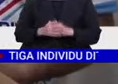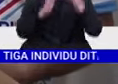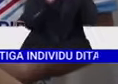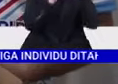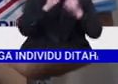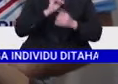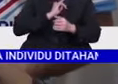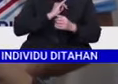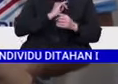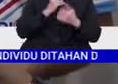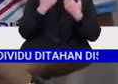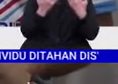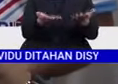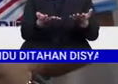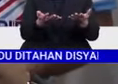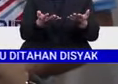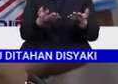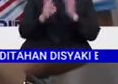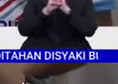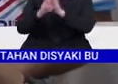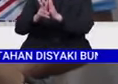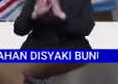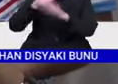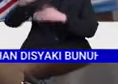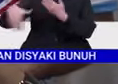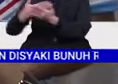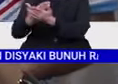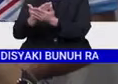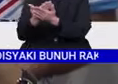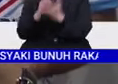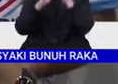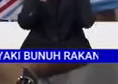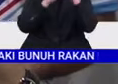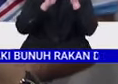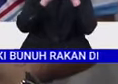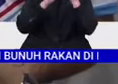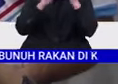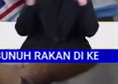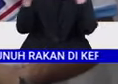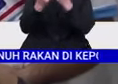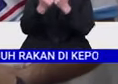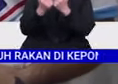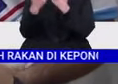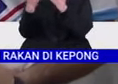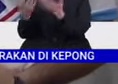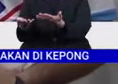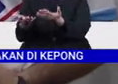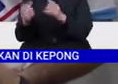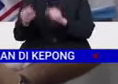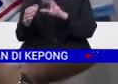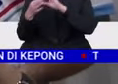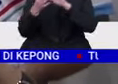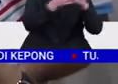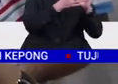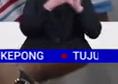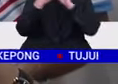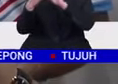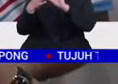sebagai presiden PIN boling cukup mewakili semua semoga saat persatuan timbul ini dapat bekerjasama